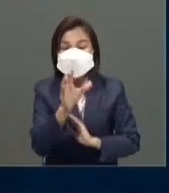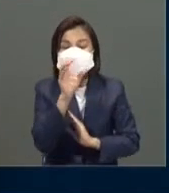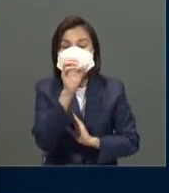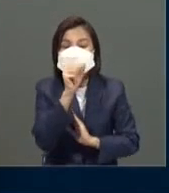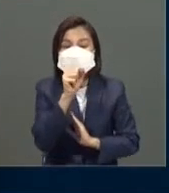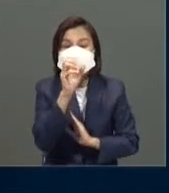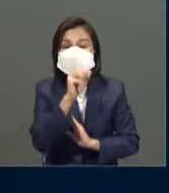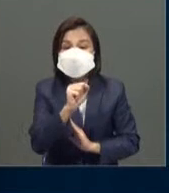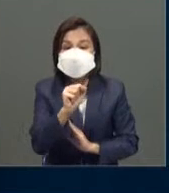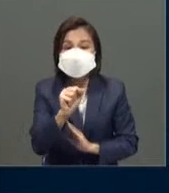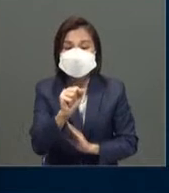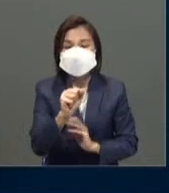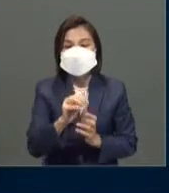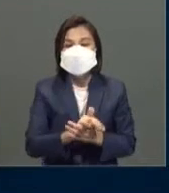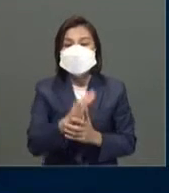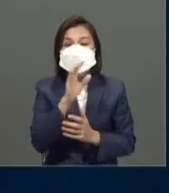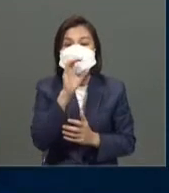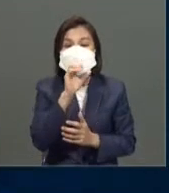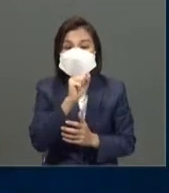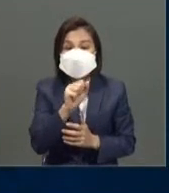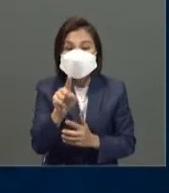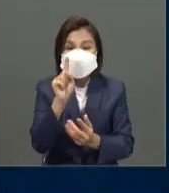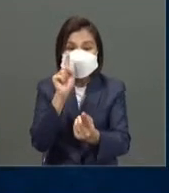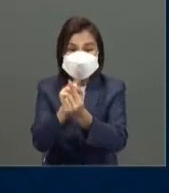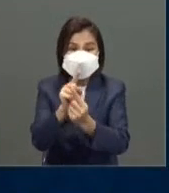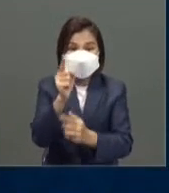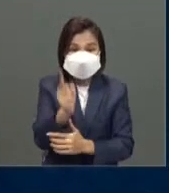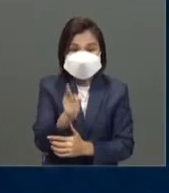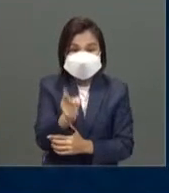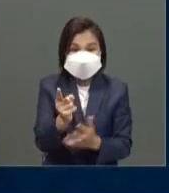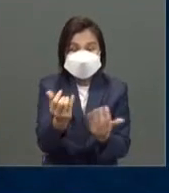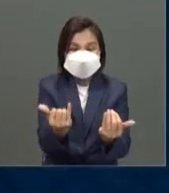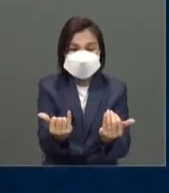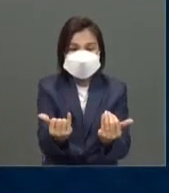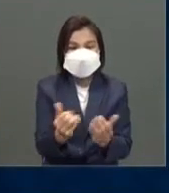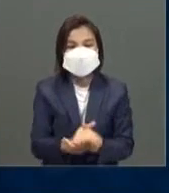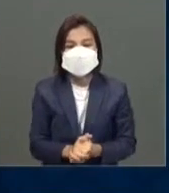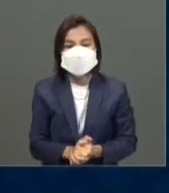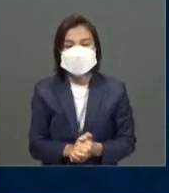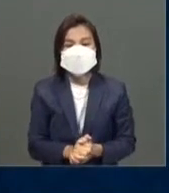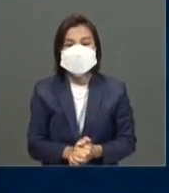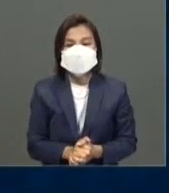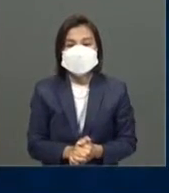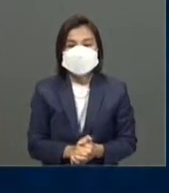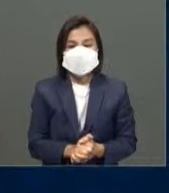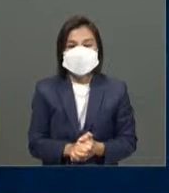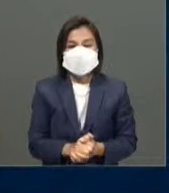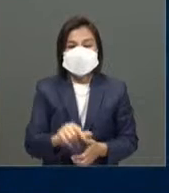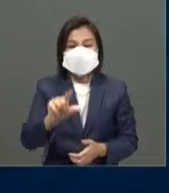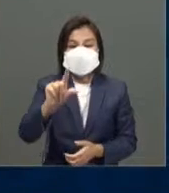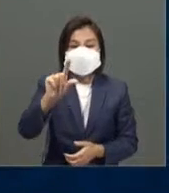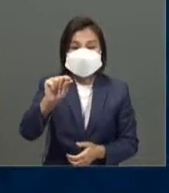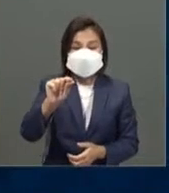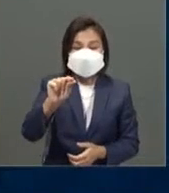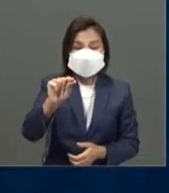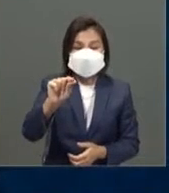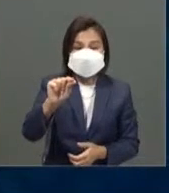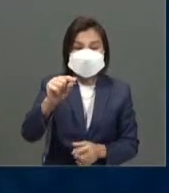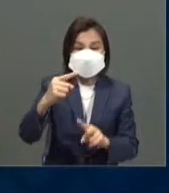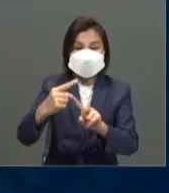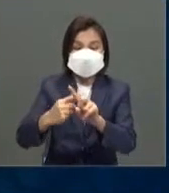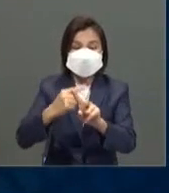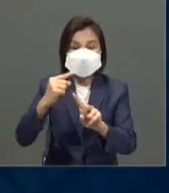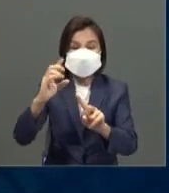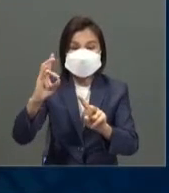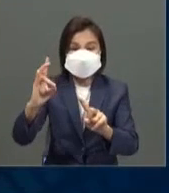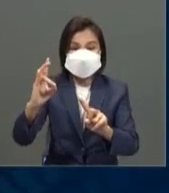ซึ่งเป็นสถานการณ์จริงที่เกิดขึ้นจริงนะตอนนี้นะครับพอวันที่20กรกฎา